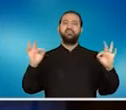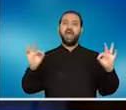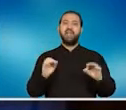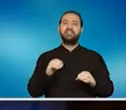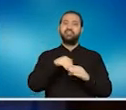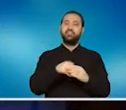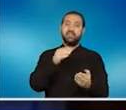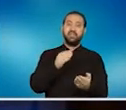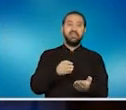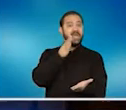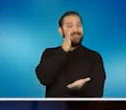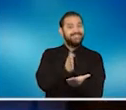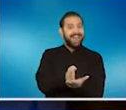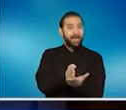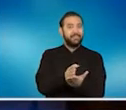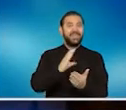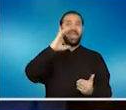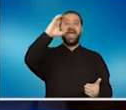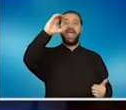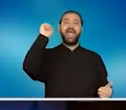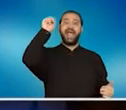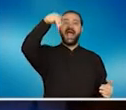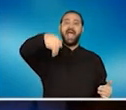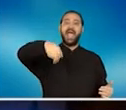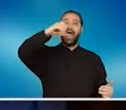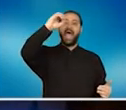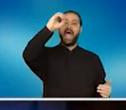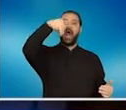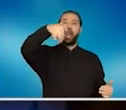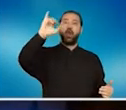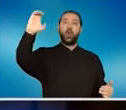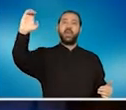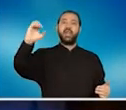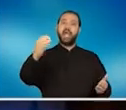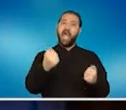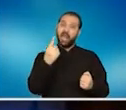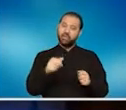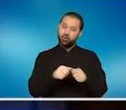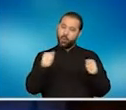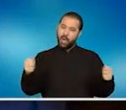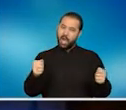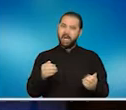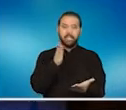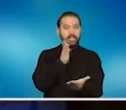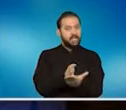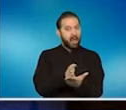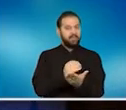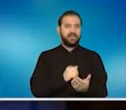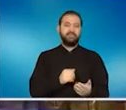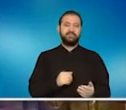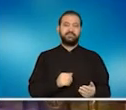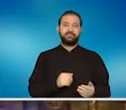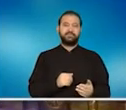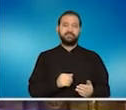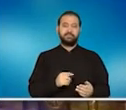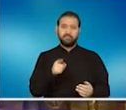A fost specialist și în drept canonic, pentru că are și un compendiu drept canonic.